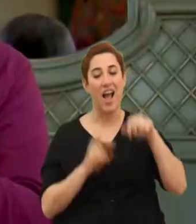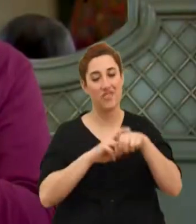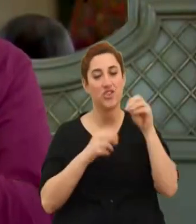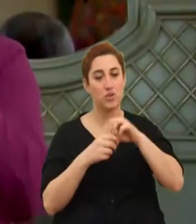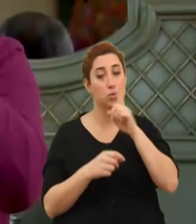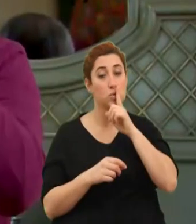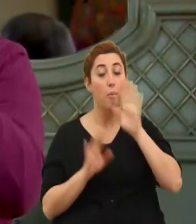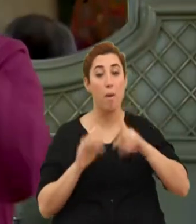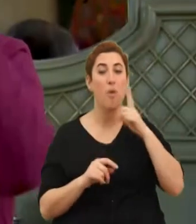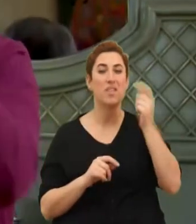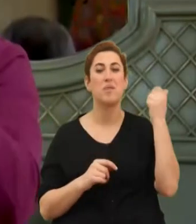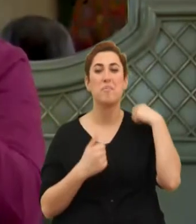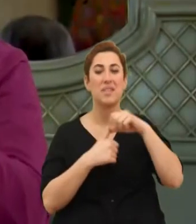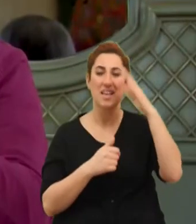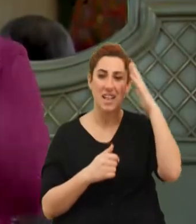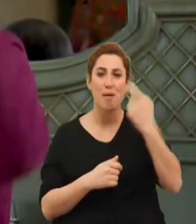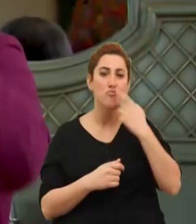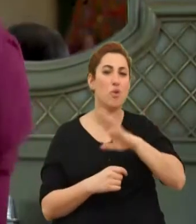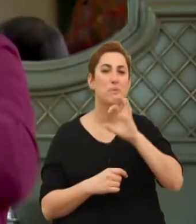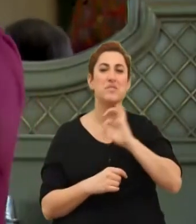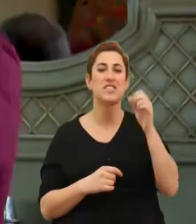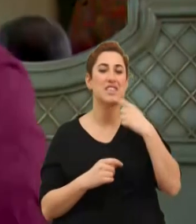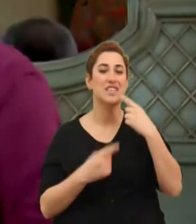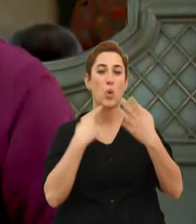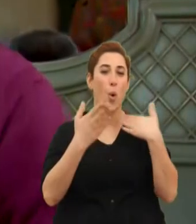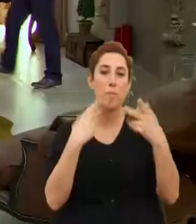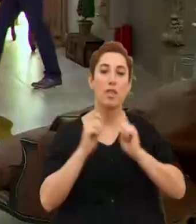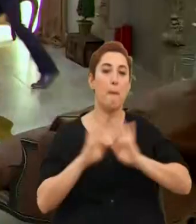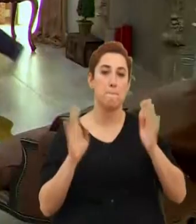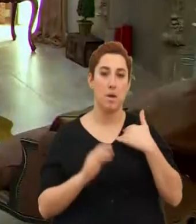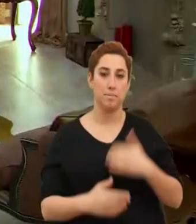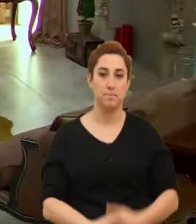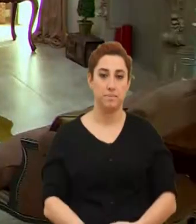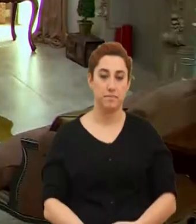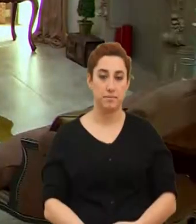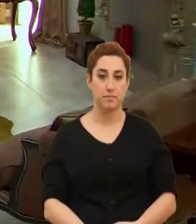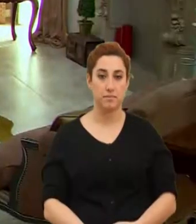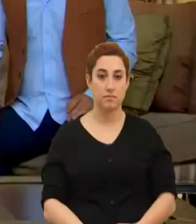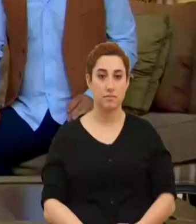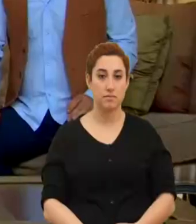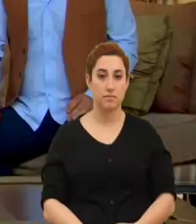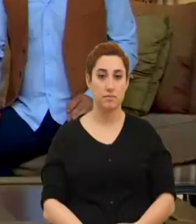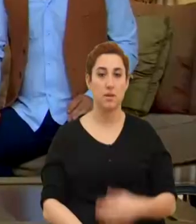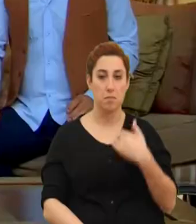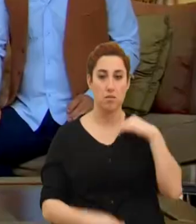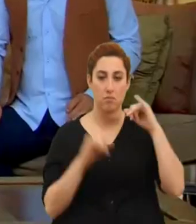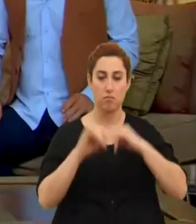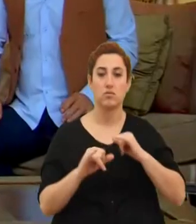susayım ama bu adama bir daha ne selam veririm ne de ağzımı açar konuşurum. Yürüdü gidiyor.